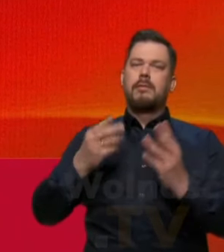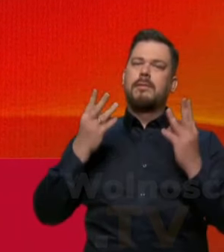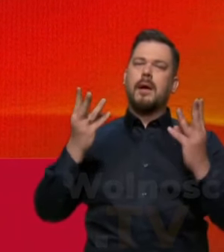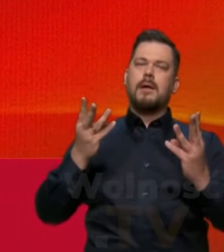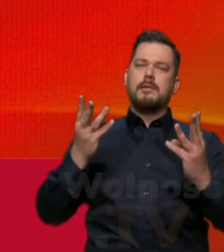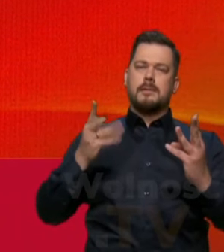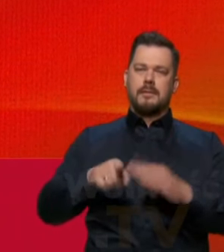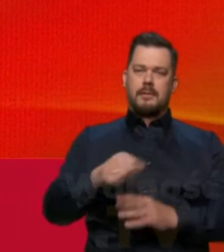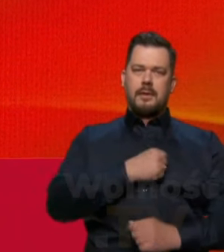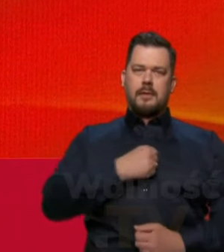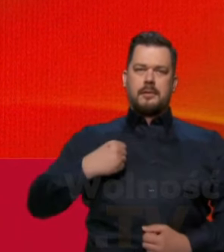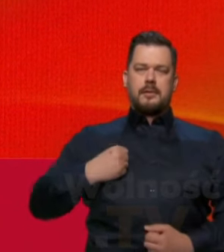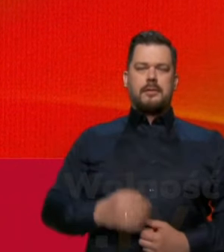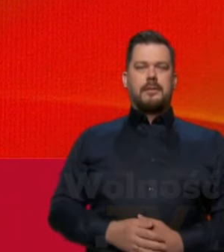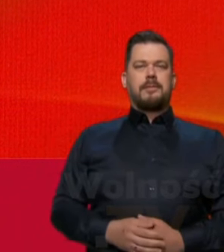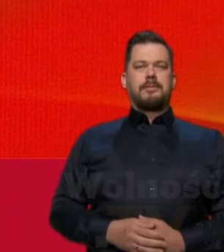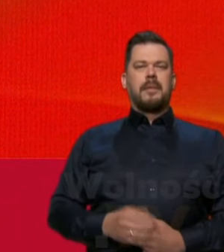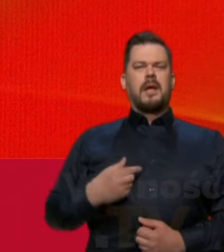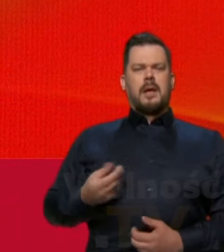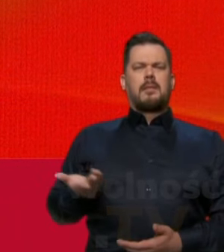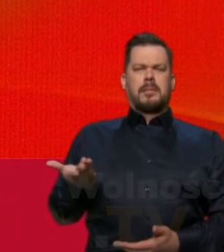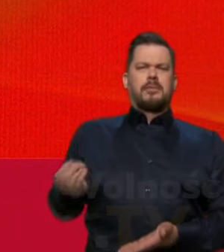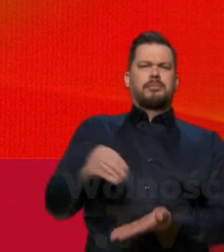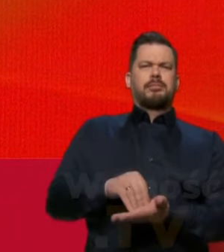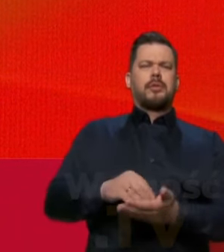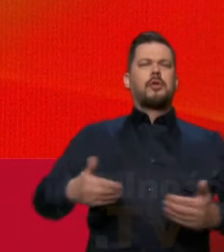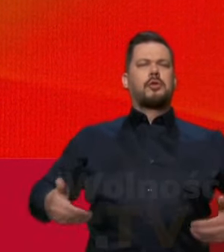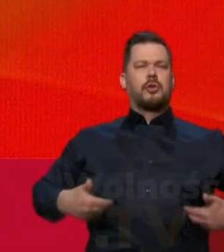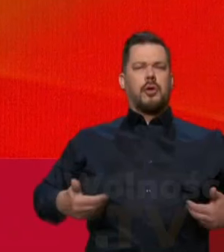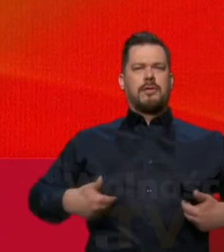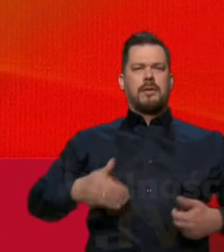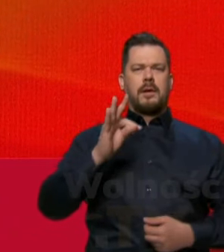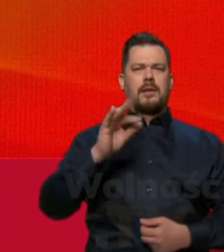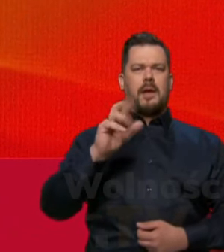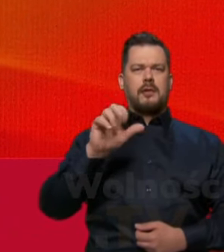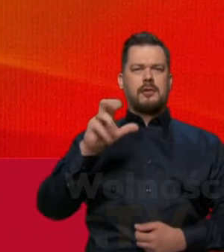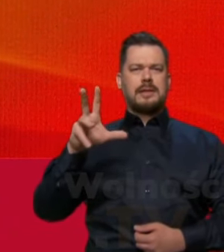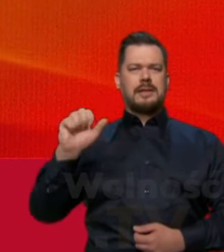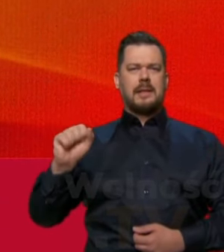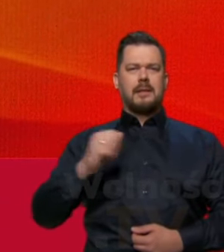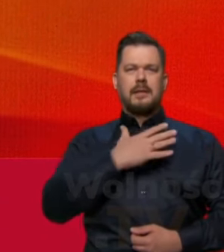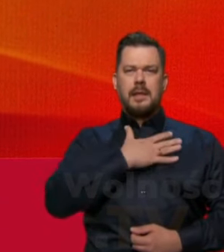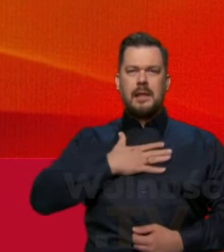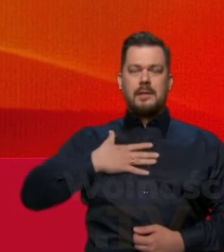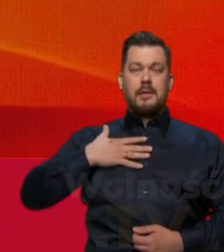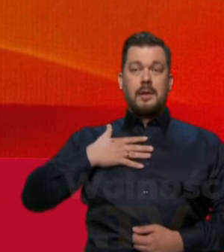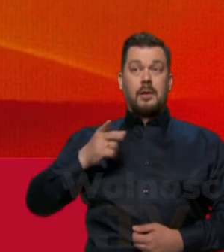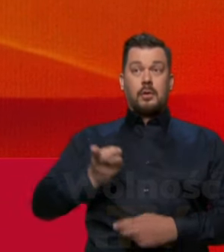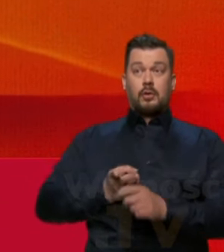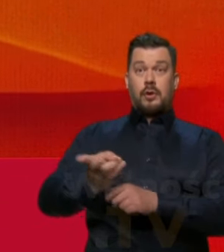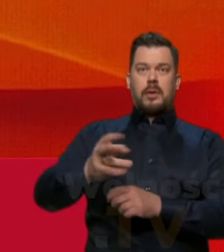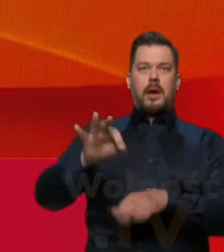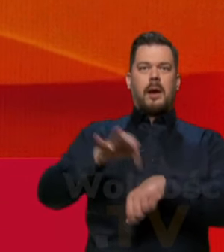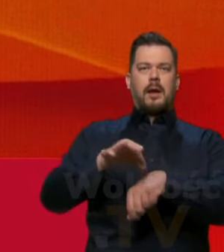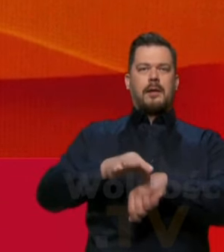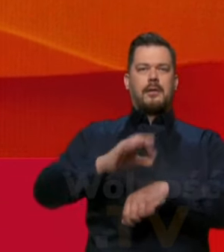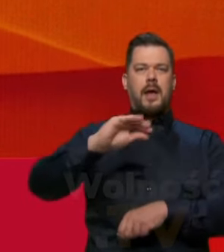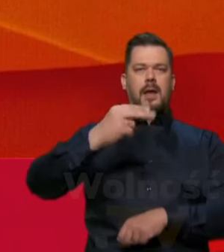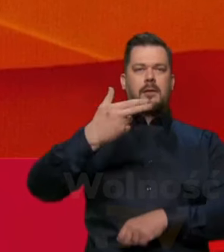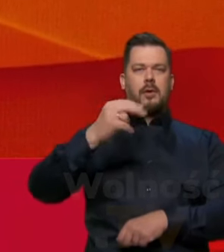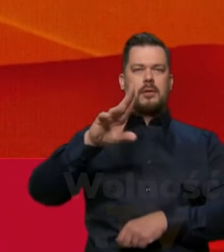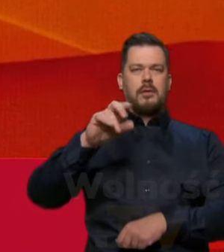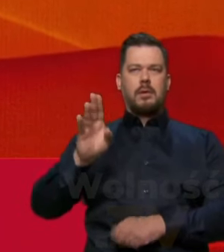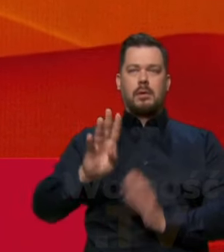naszej stolicy. Wprowadzimy program Zdrowa Tarczyca, dlatego że dostęp do endokrynologa jest utrudniony i często są